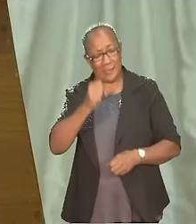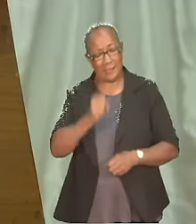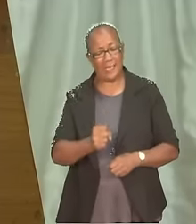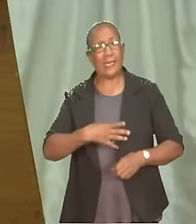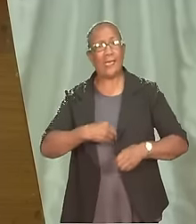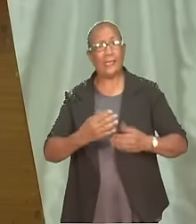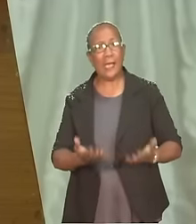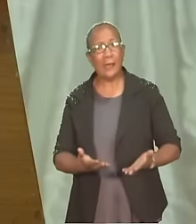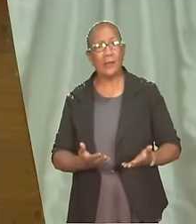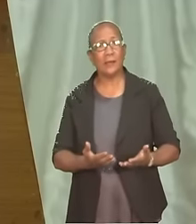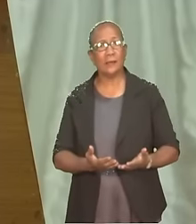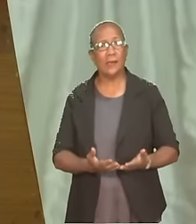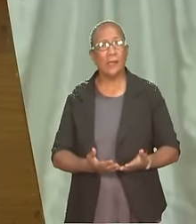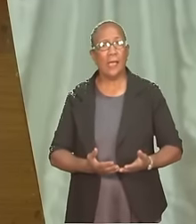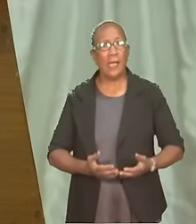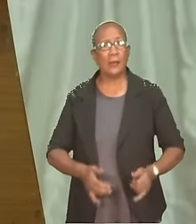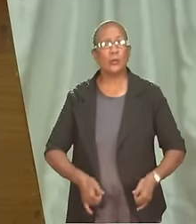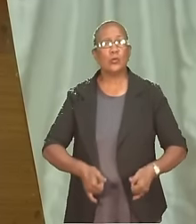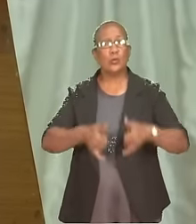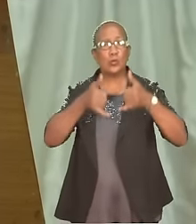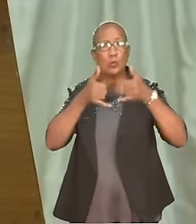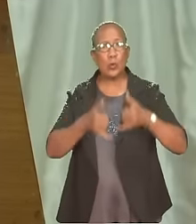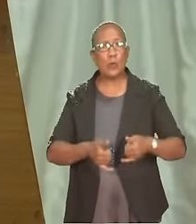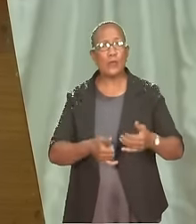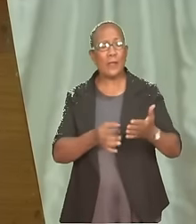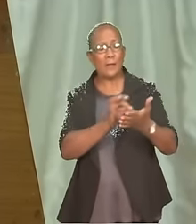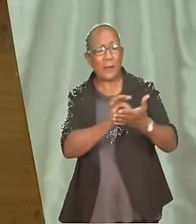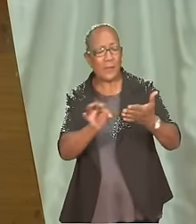En jullie komen met zoveel bureaucratische verhalen.